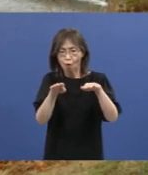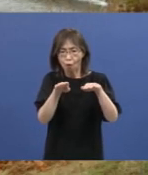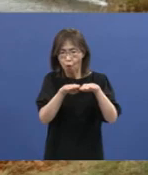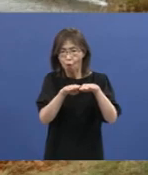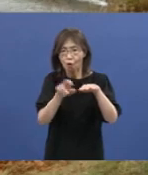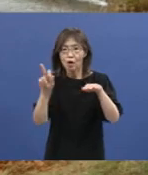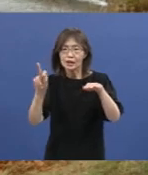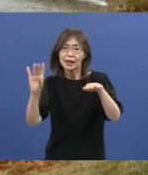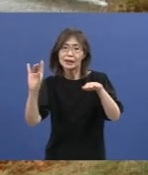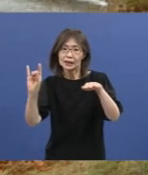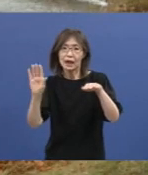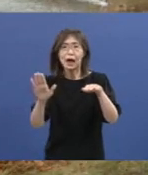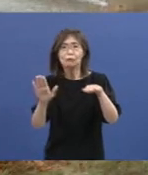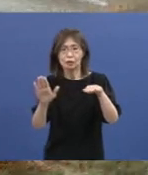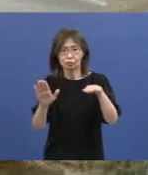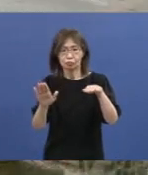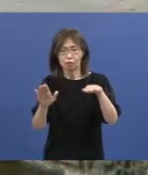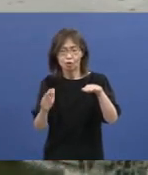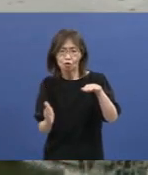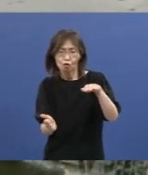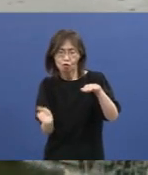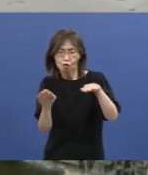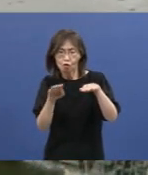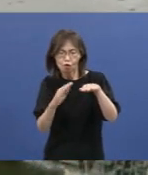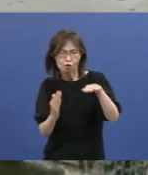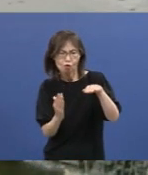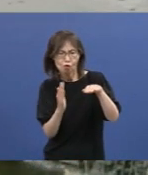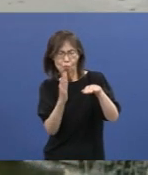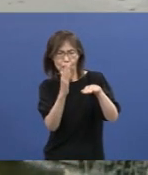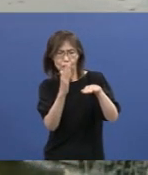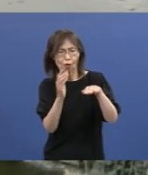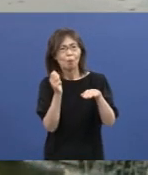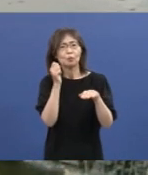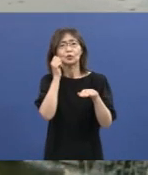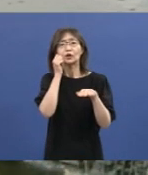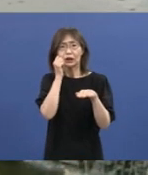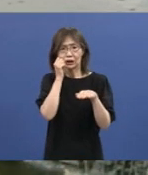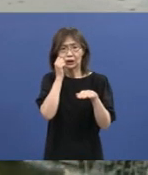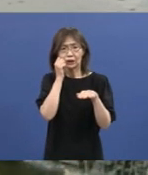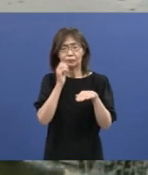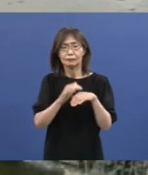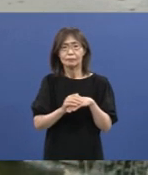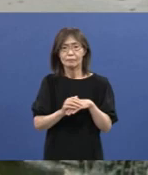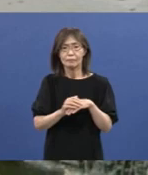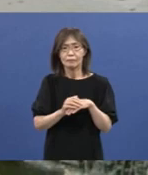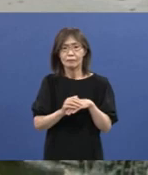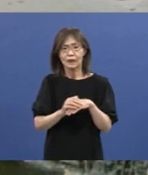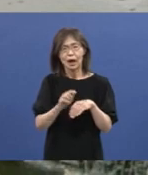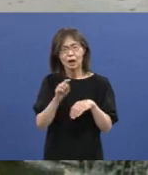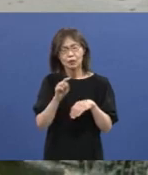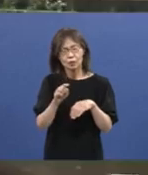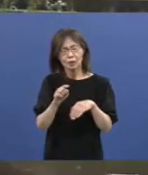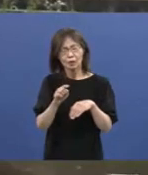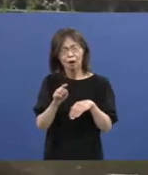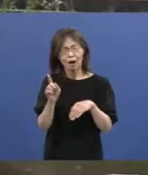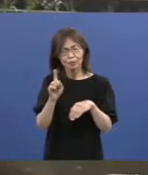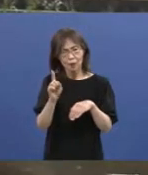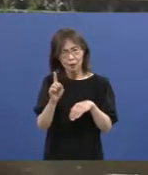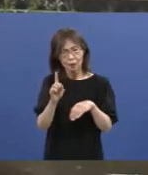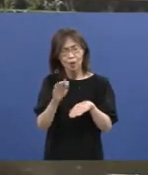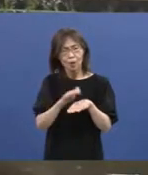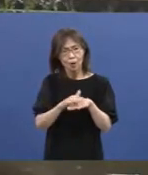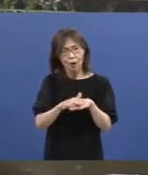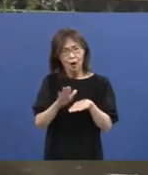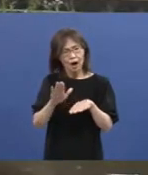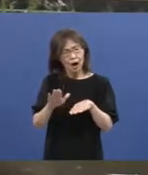って、ちょうどそこから登れなくなってしまったんですね。でこれを何とかしたいな、雪橋まで